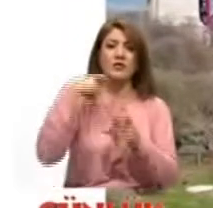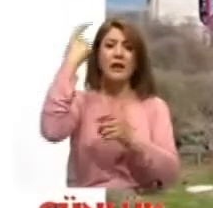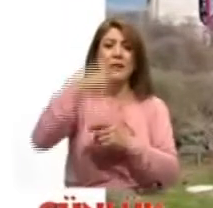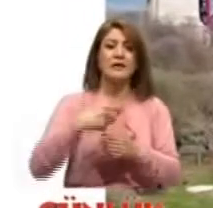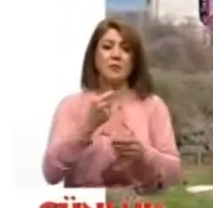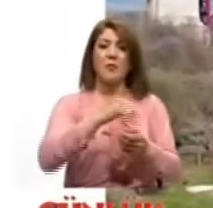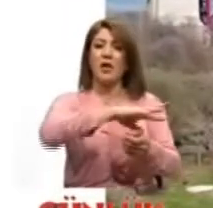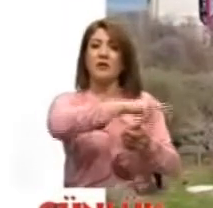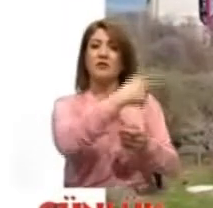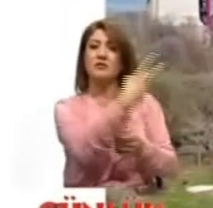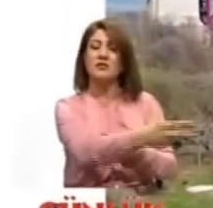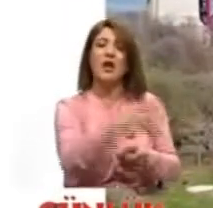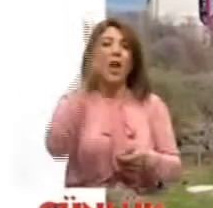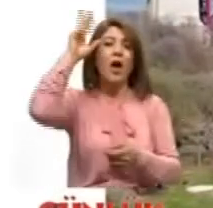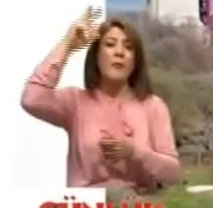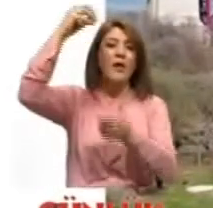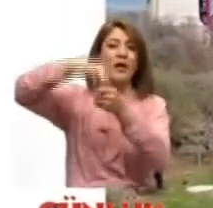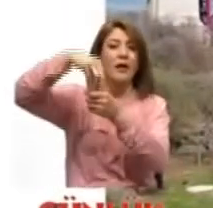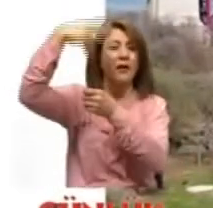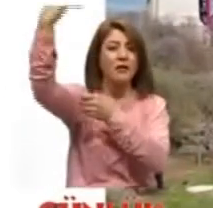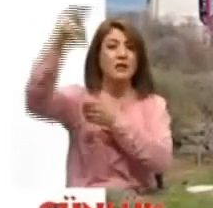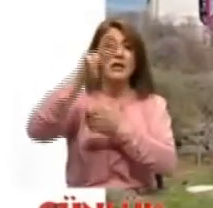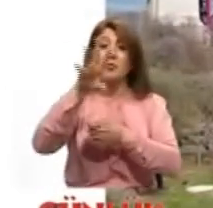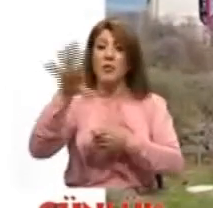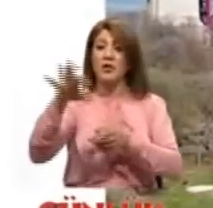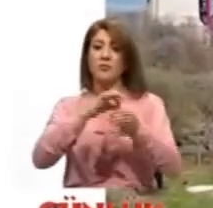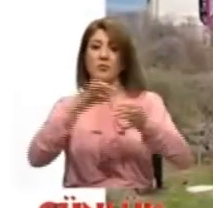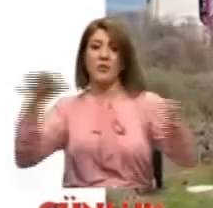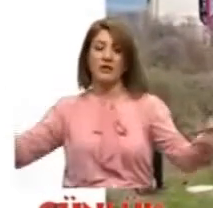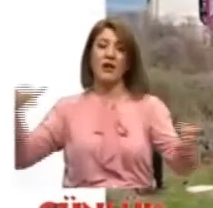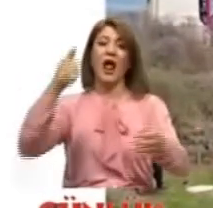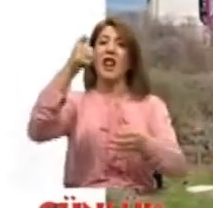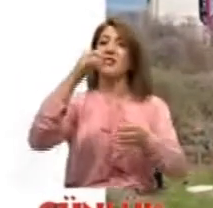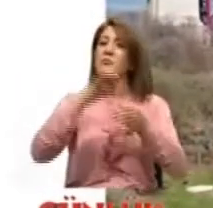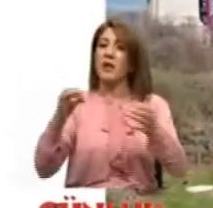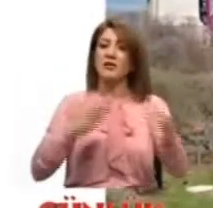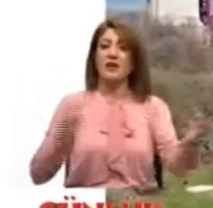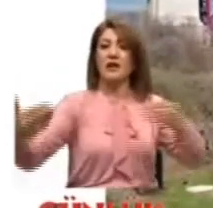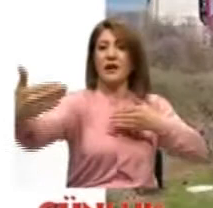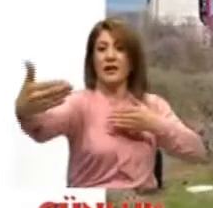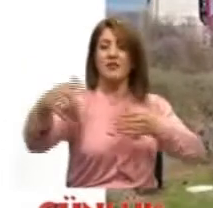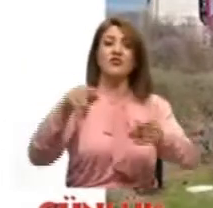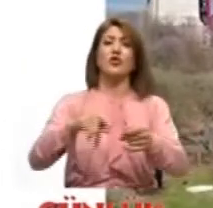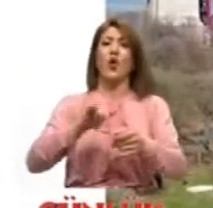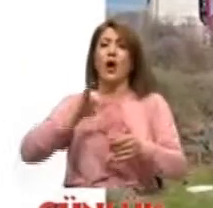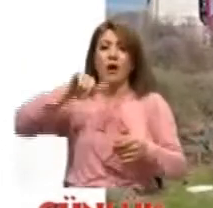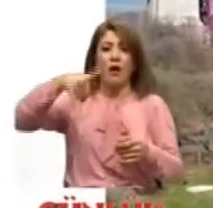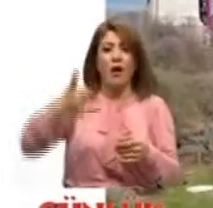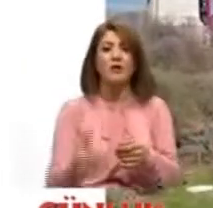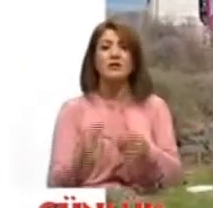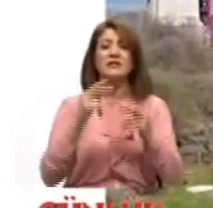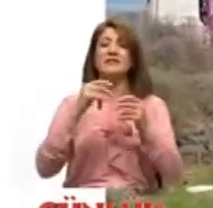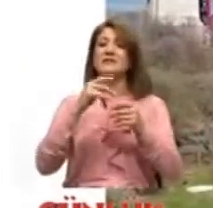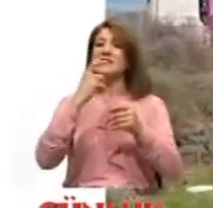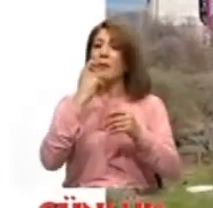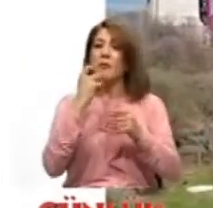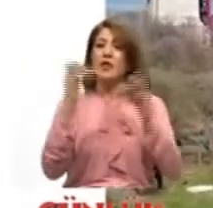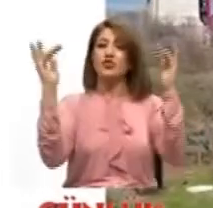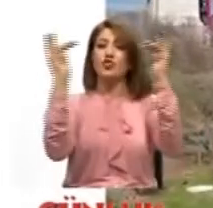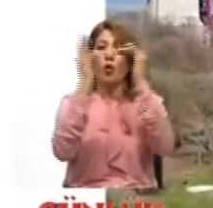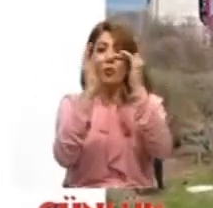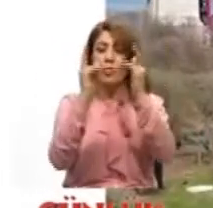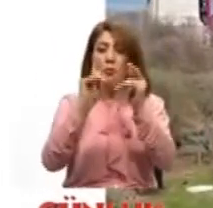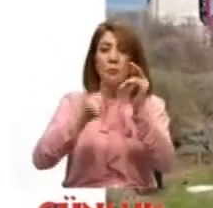Amerika'nın Pensilvanya eyaletinde 25 metre uzunluğunda, 6 metre genişliğinde ve tonlarca kilo ağırlığındaki demir köprünün bir gecede